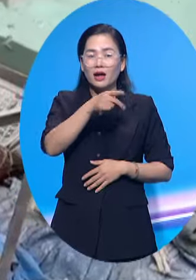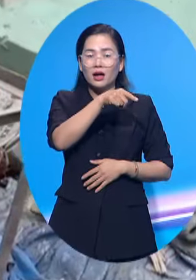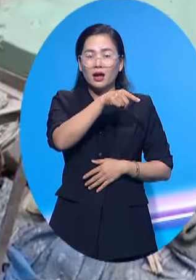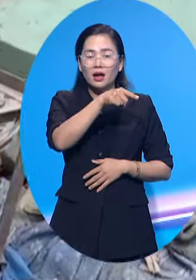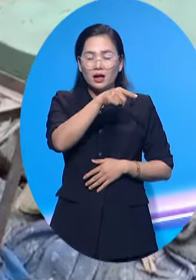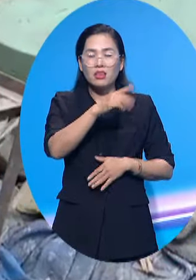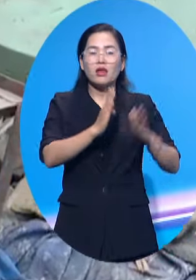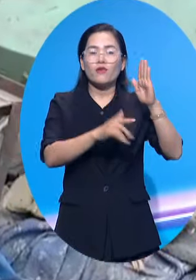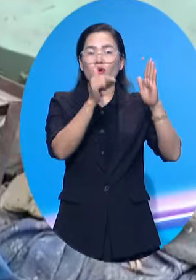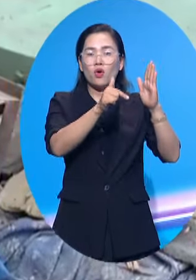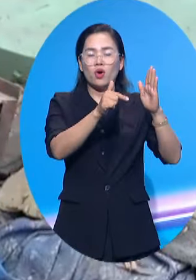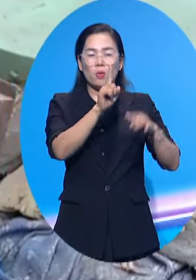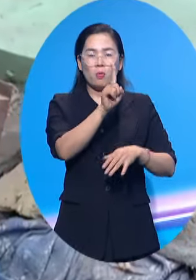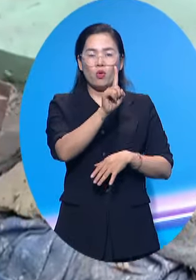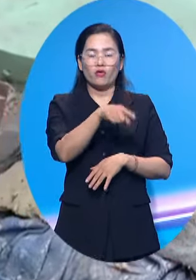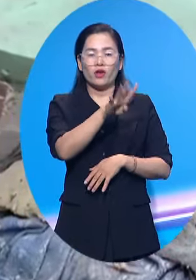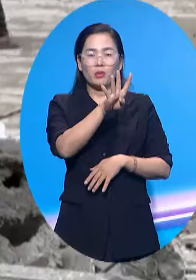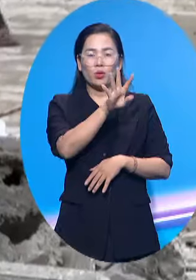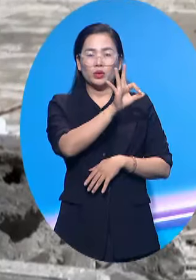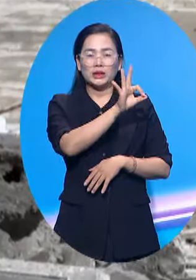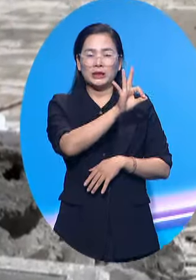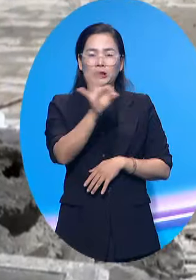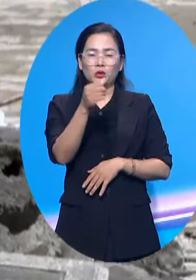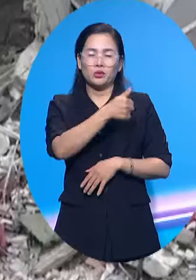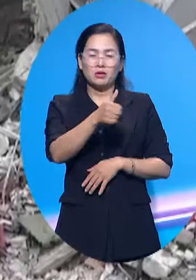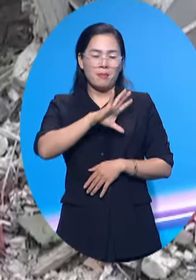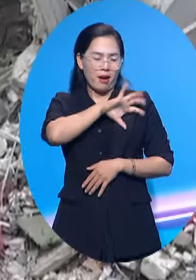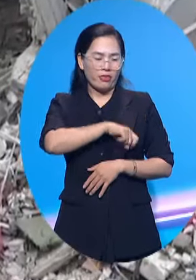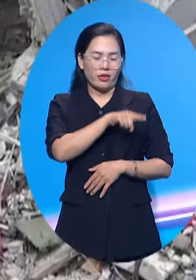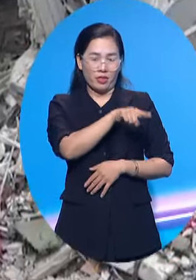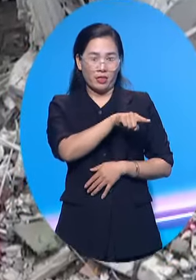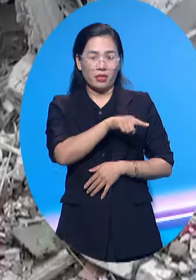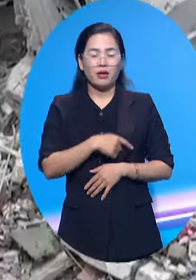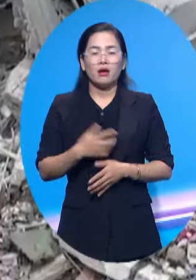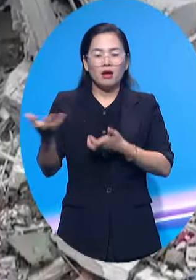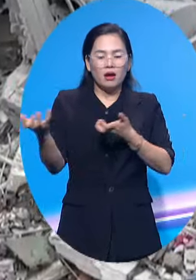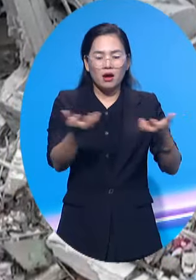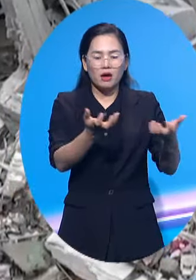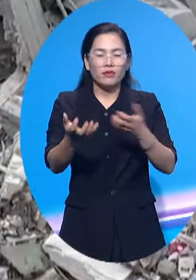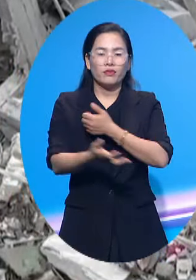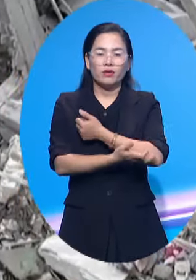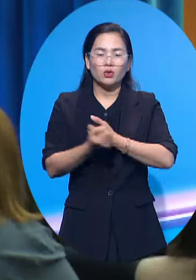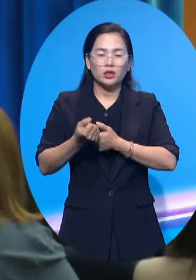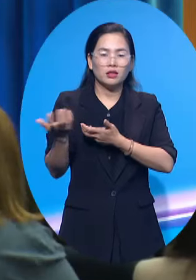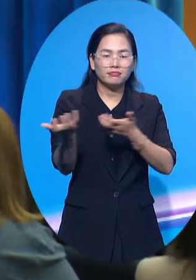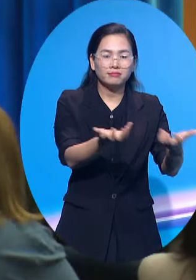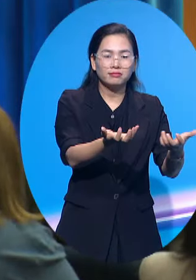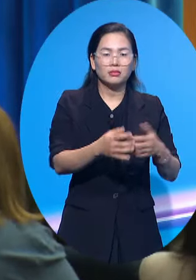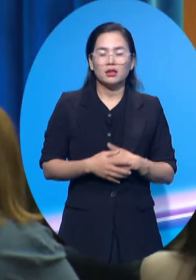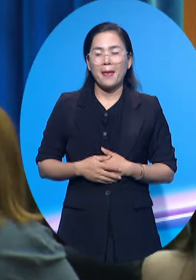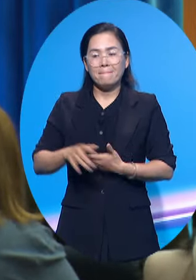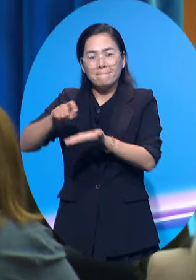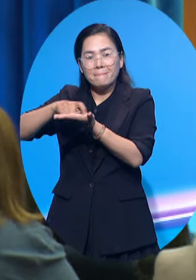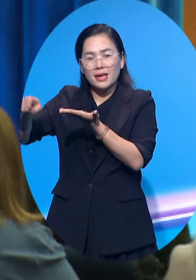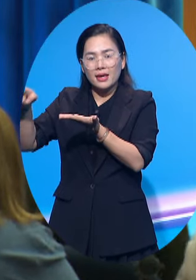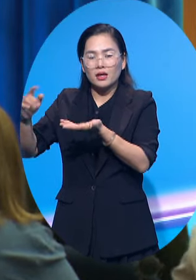Gaza, hiện là nơi trú ẩn của khoảng 1,4 triệu người Palestine và cũng là điểm tiếp nhận hàng viện trợ cho Gaza. Mỹ, đồng